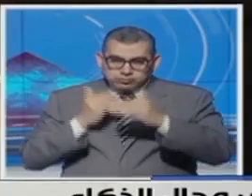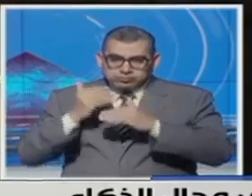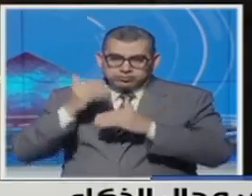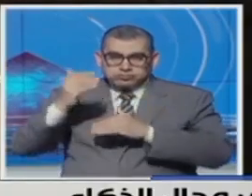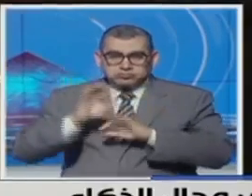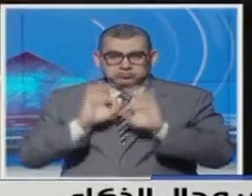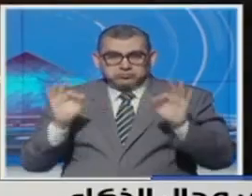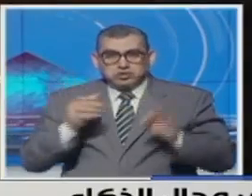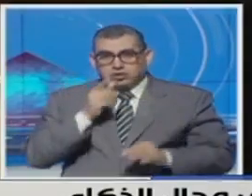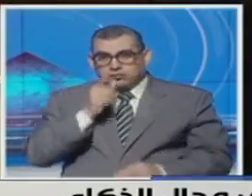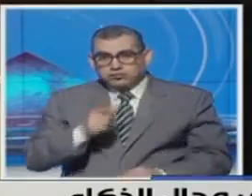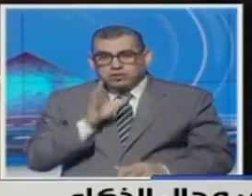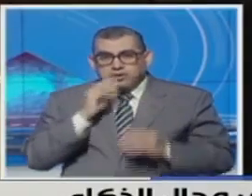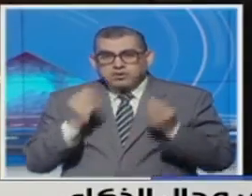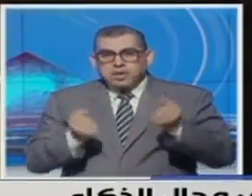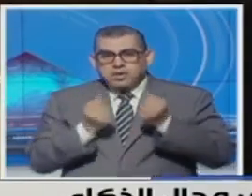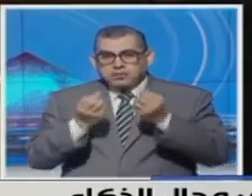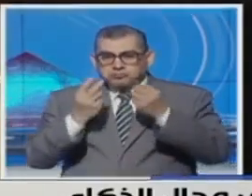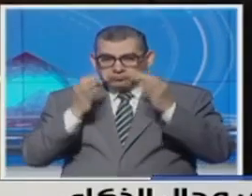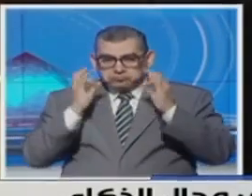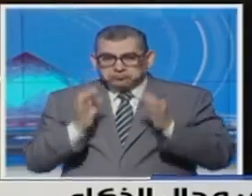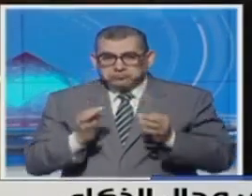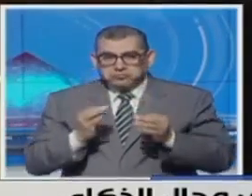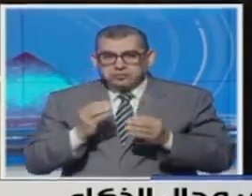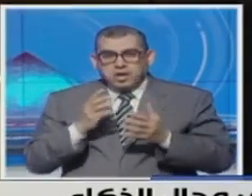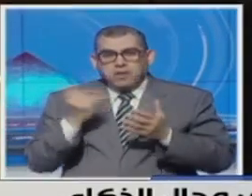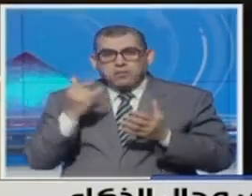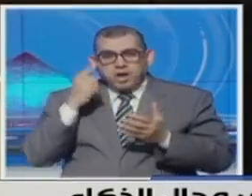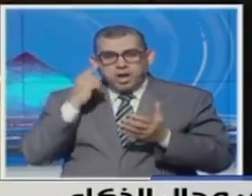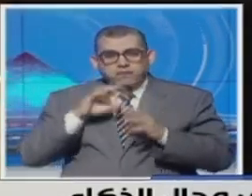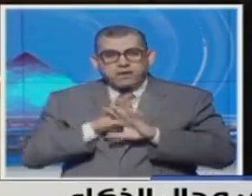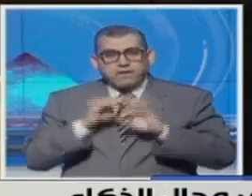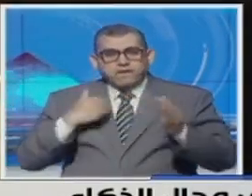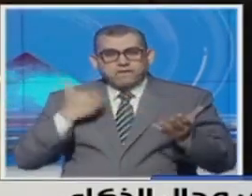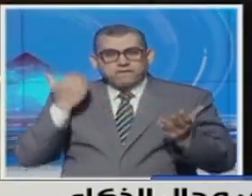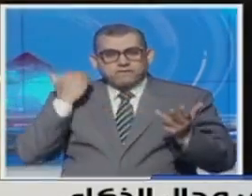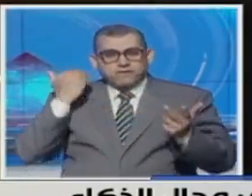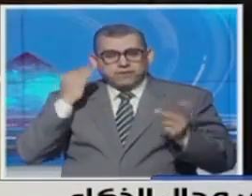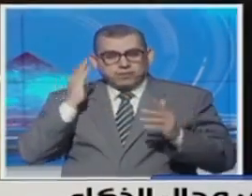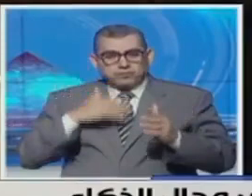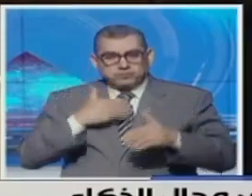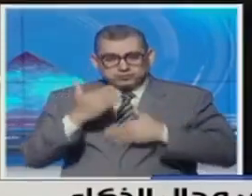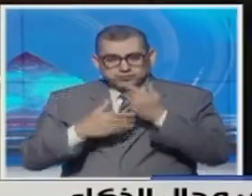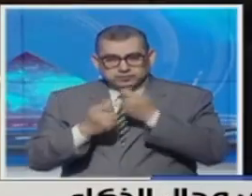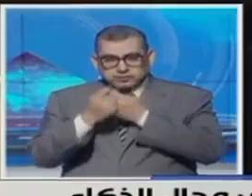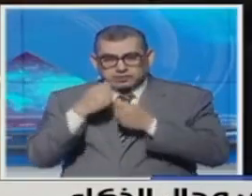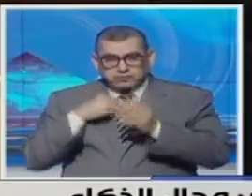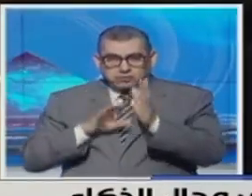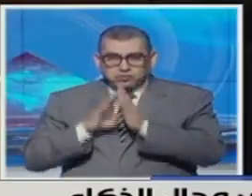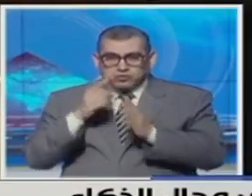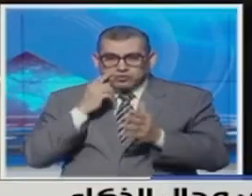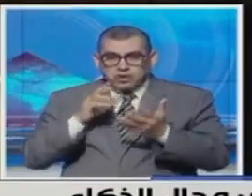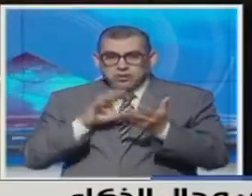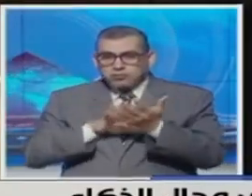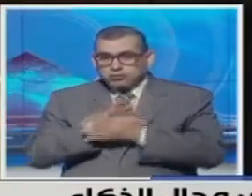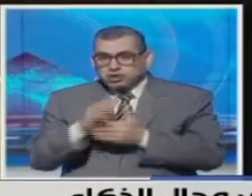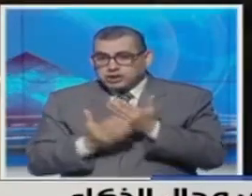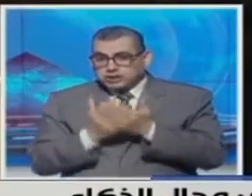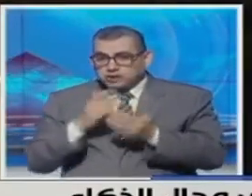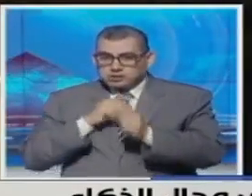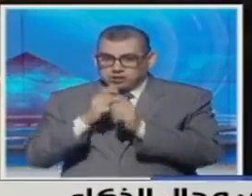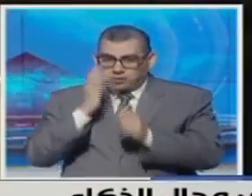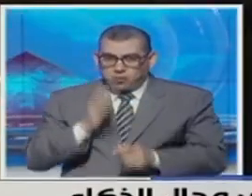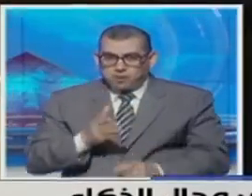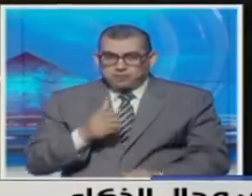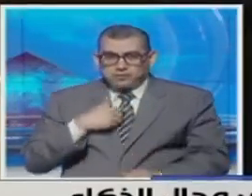قبله. اخدنا تدريب كويس بحيث ان احنا يعني على الاقل عندنا الادوات الكافية اللي احنا نقدر ندور بيها لما نشوف مشكلة جديدة. طبعا يعني